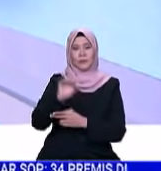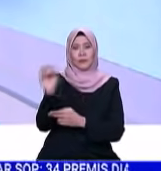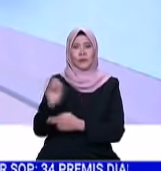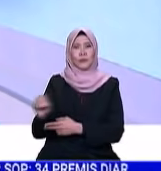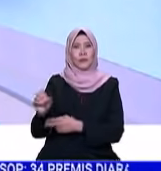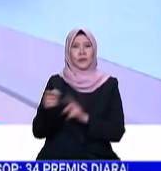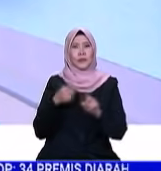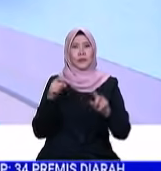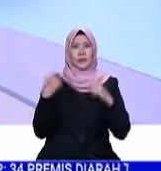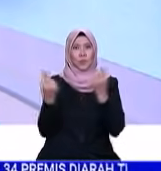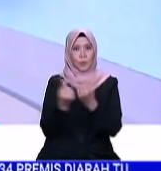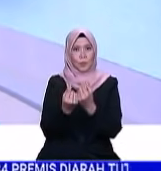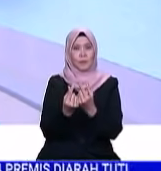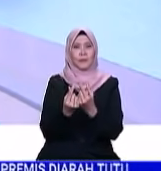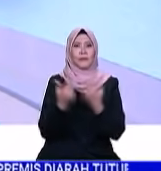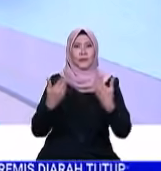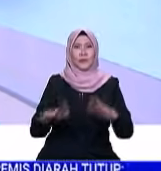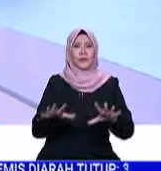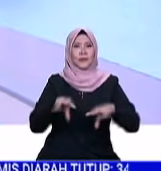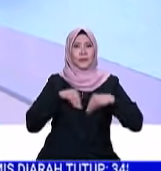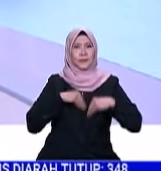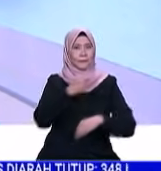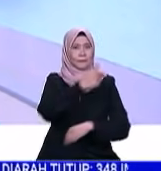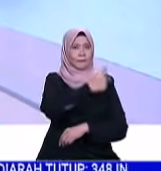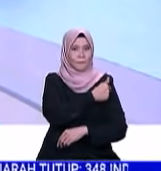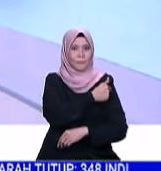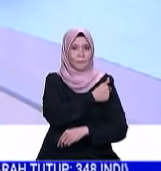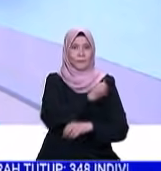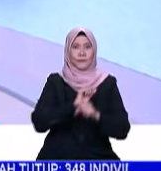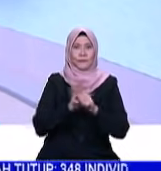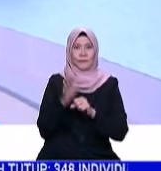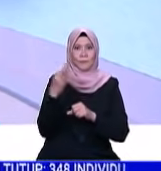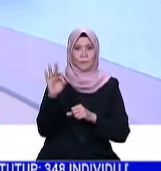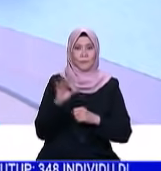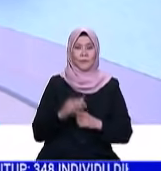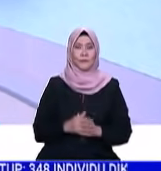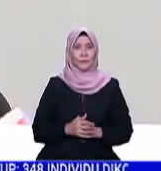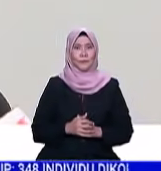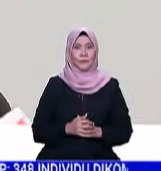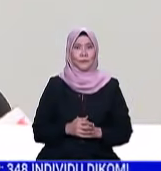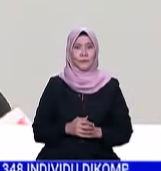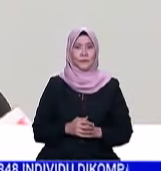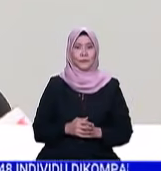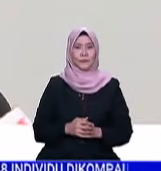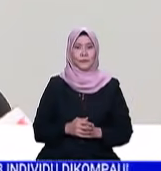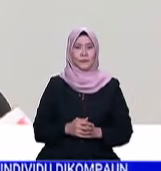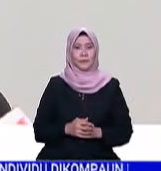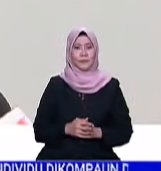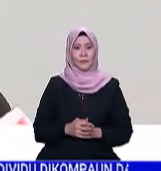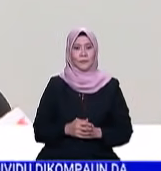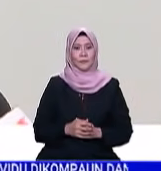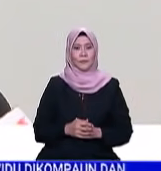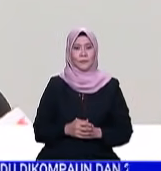95% daripada golongan itu telah menerima suntikan vaksin COVID-19.